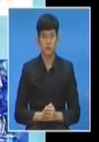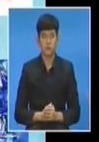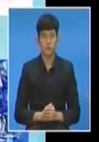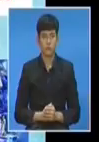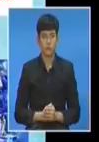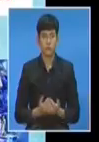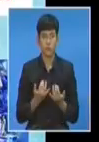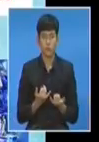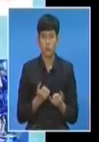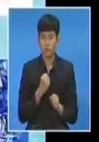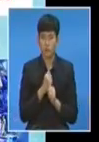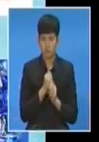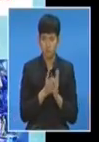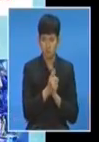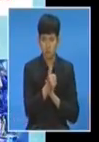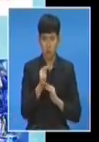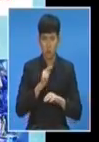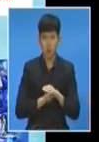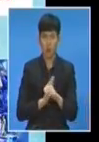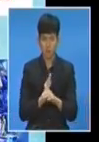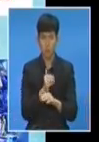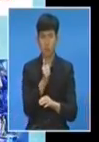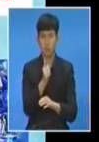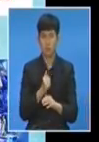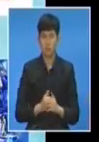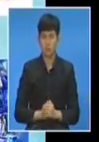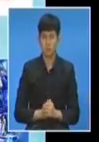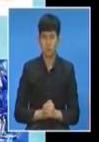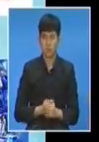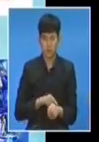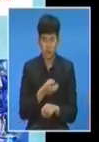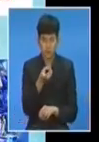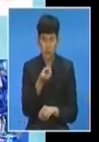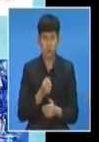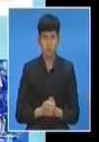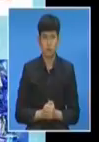ตอนนี้เริ่มเป็นมืออาชีพครับผมควบคุมเวลาได้ครับอีกนิดเดียวครับ